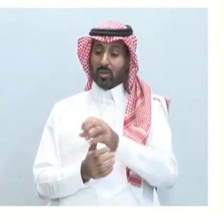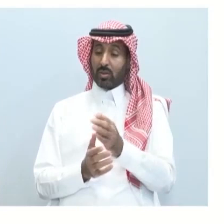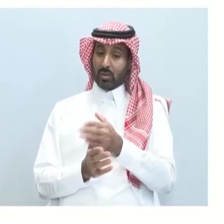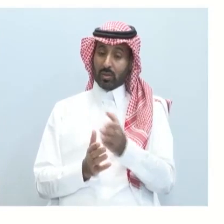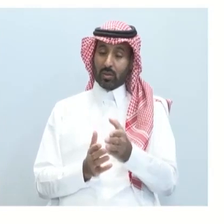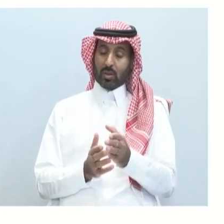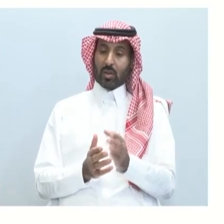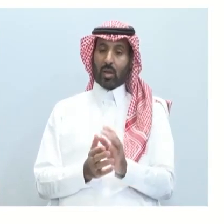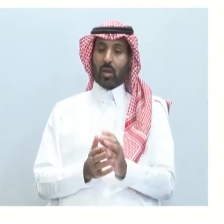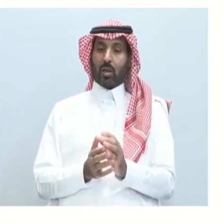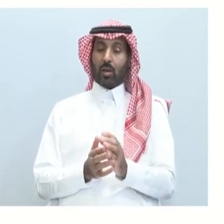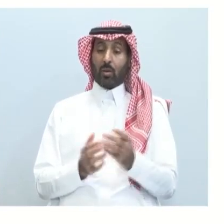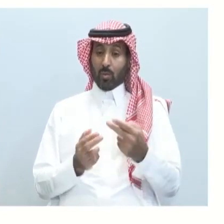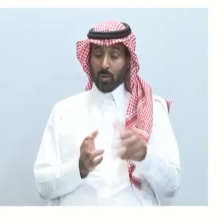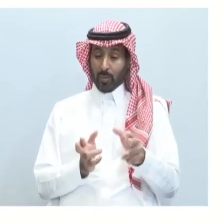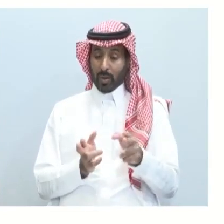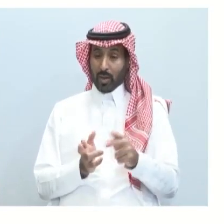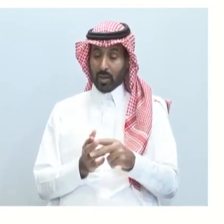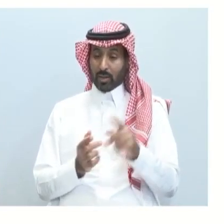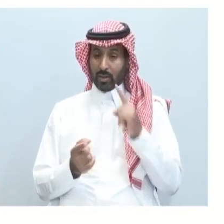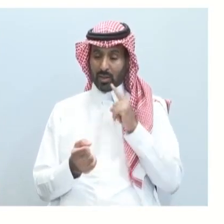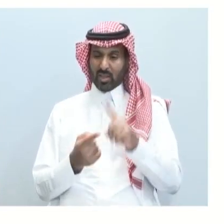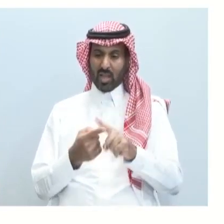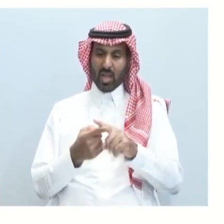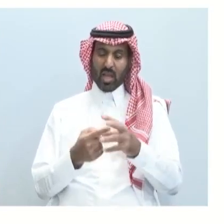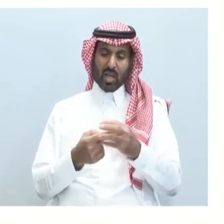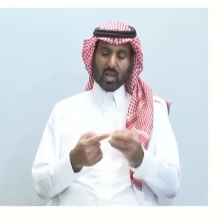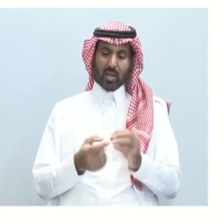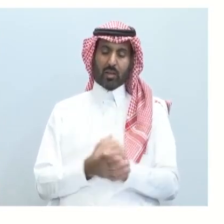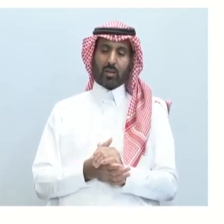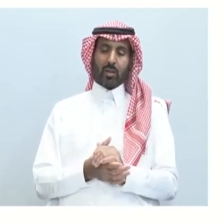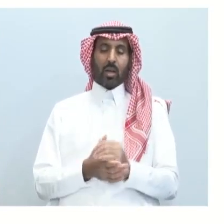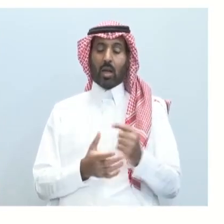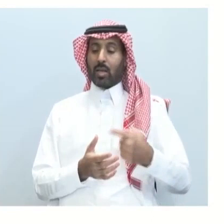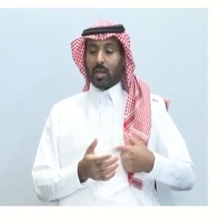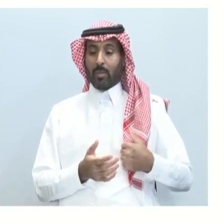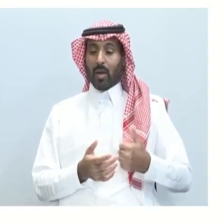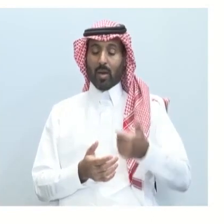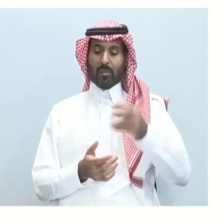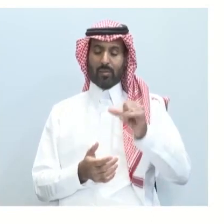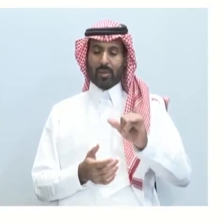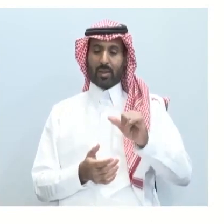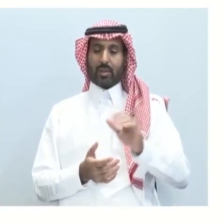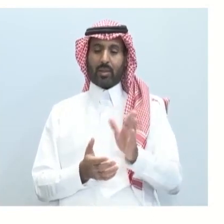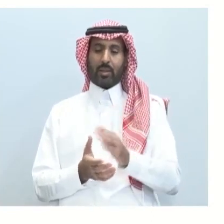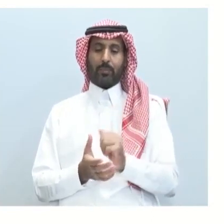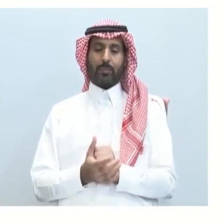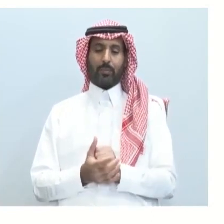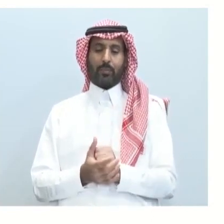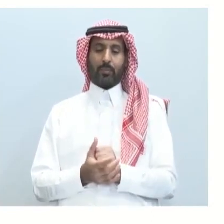للتاين هي ايش هي احماض هي احماض رهينيس فقط ويمكن لذره الهيدروجين القابله